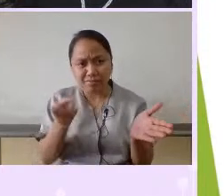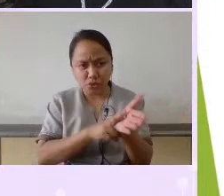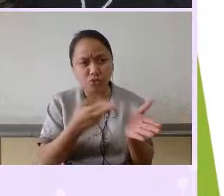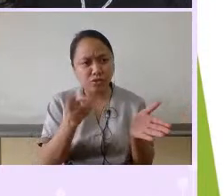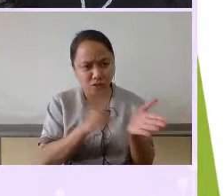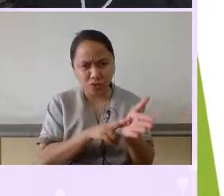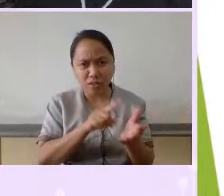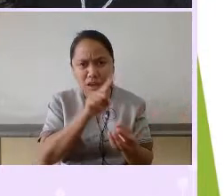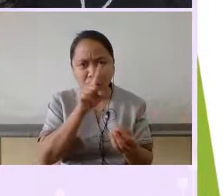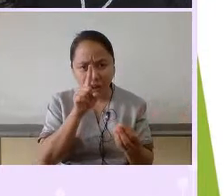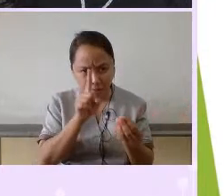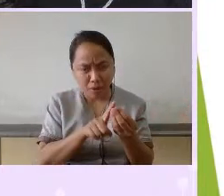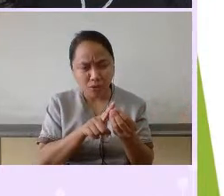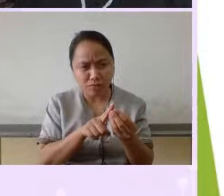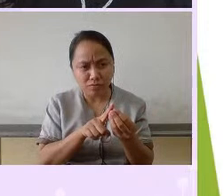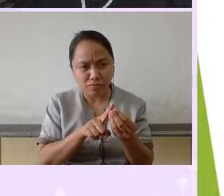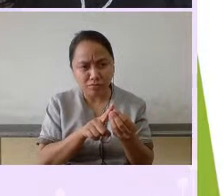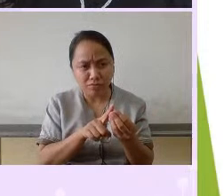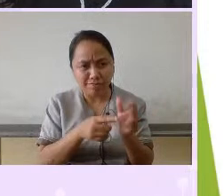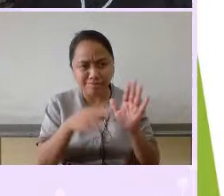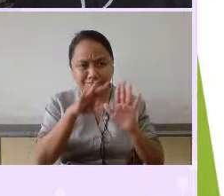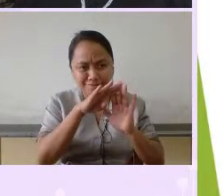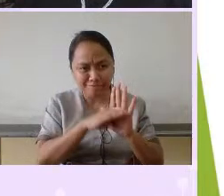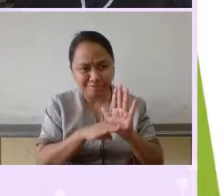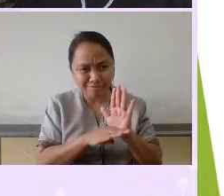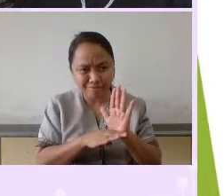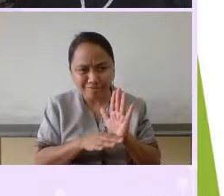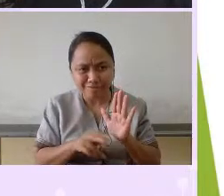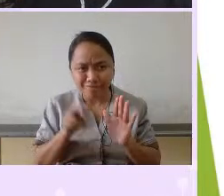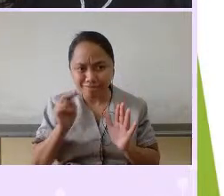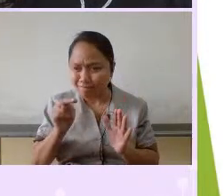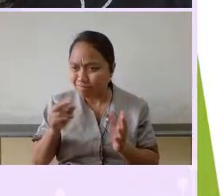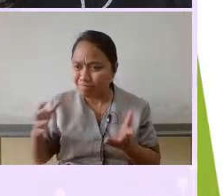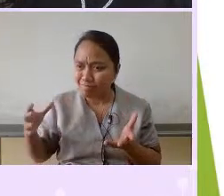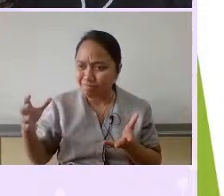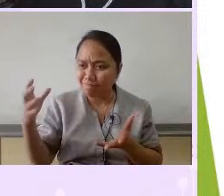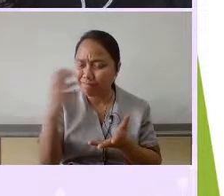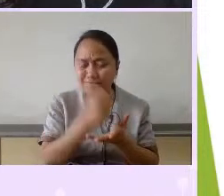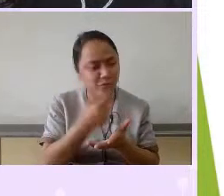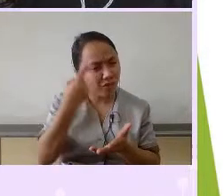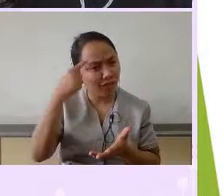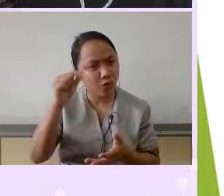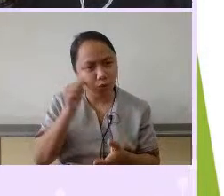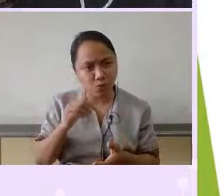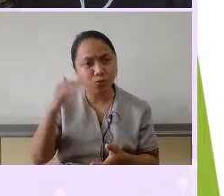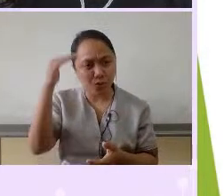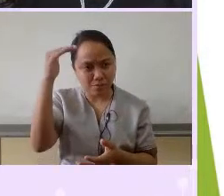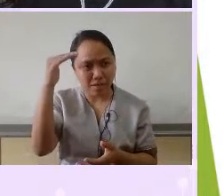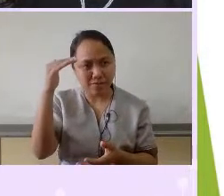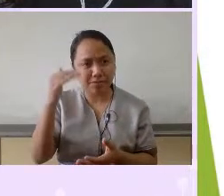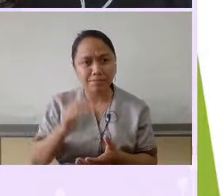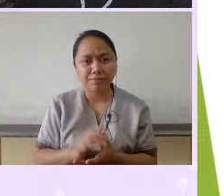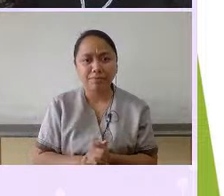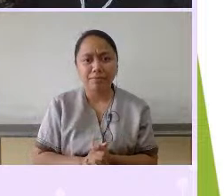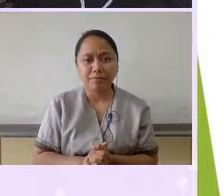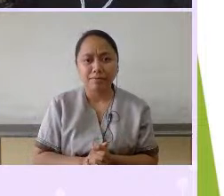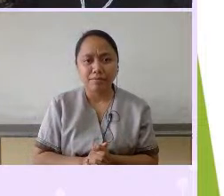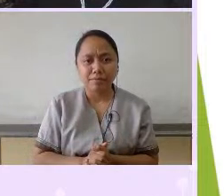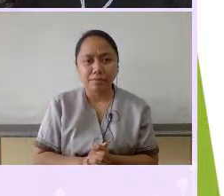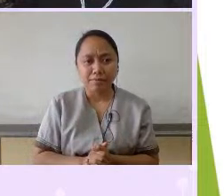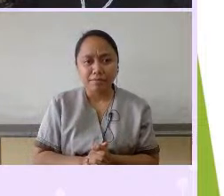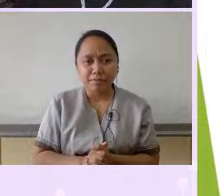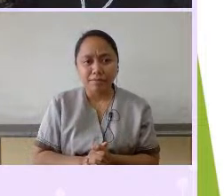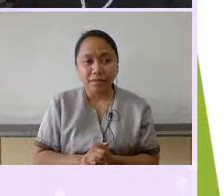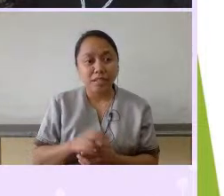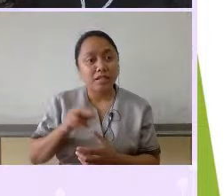gobyerno. Yan po yung ating Magna Carta of Women or Republic Act 9710. So, marami